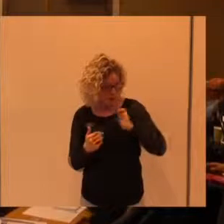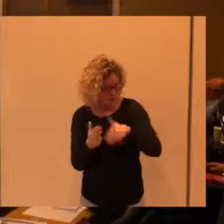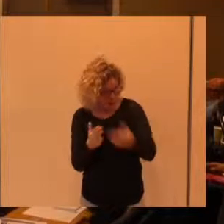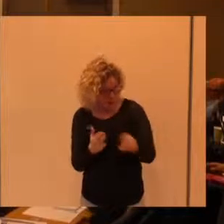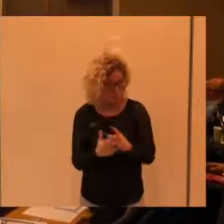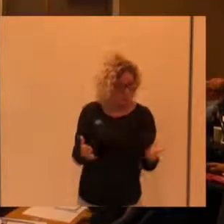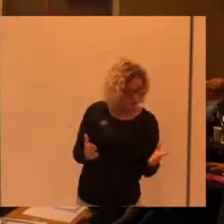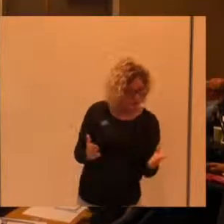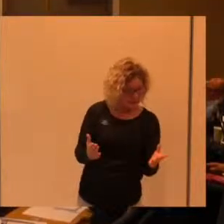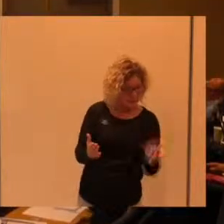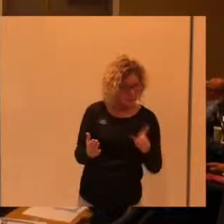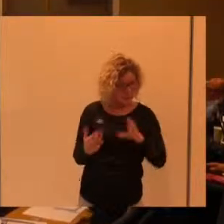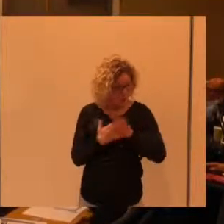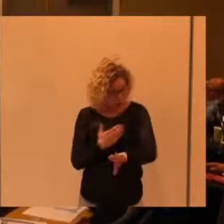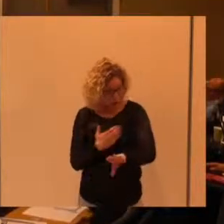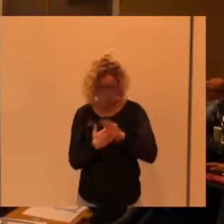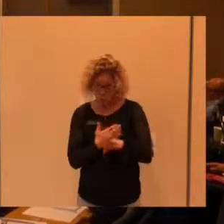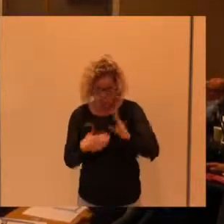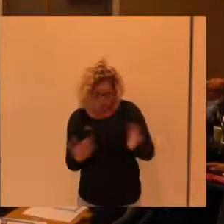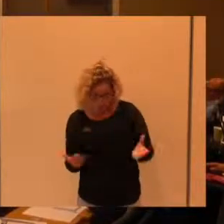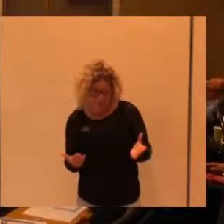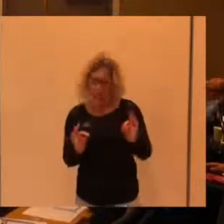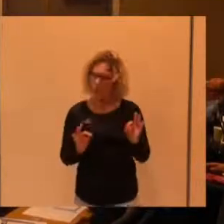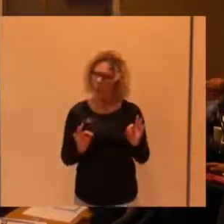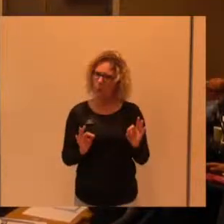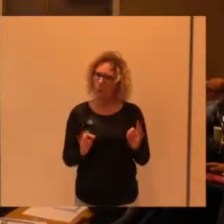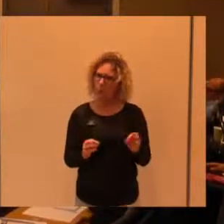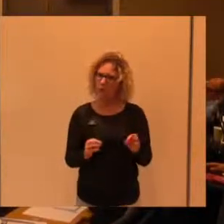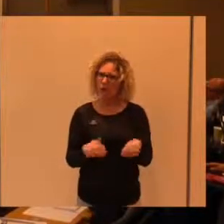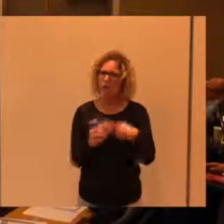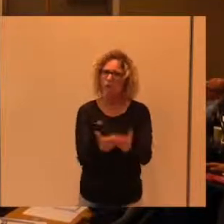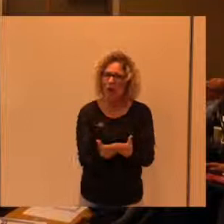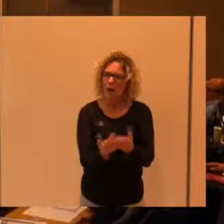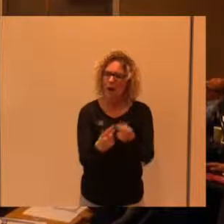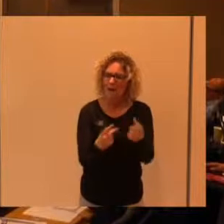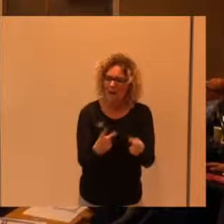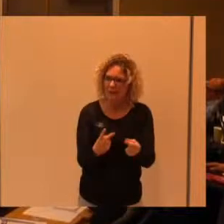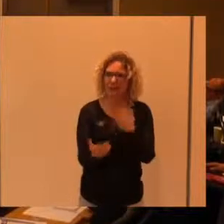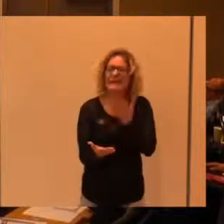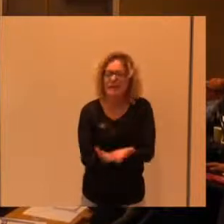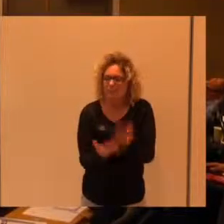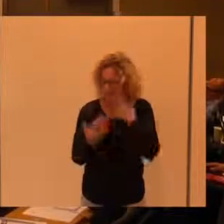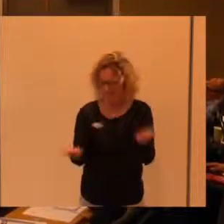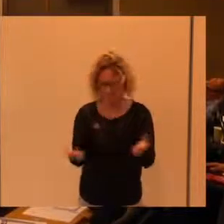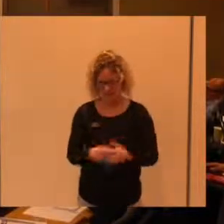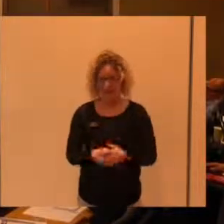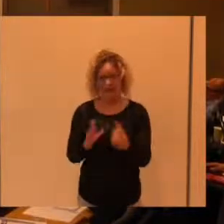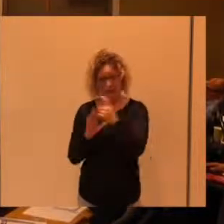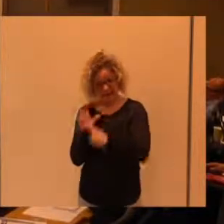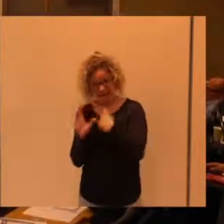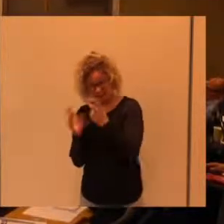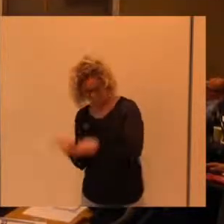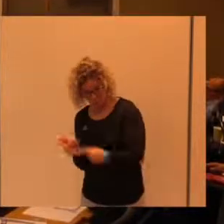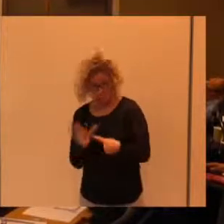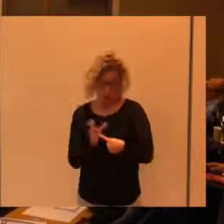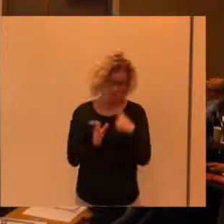vill ha information på teckenspråk eller om den inte gör det? Det har vi ingen aning om just nu. Vi har regelverk och regelverken säger vissa saker. Och man pekar på